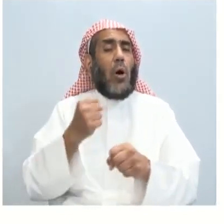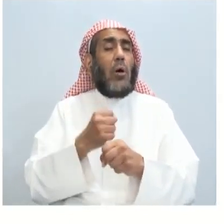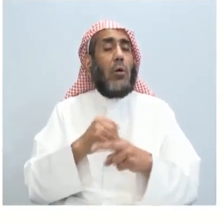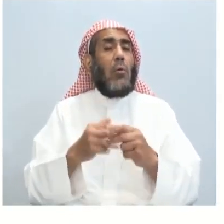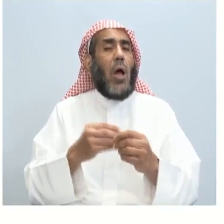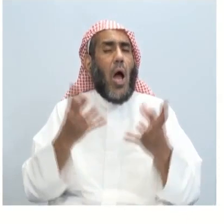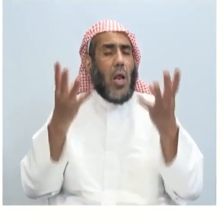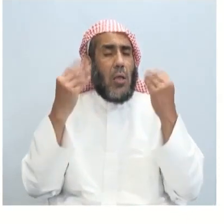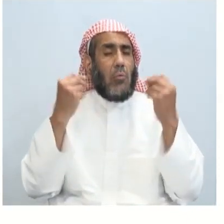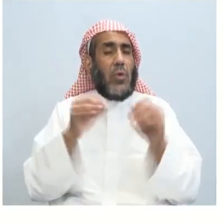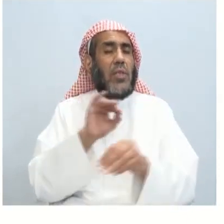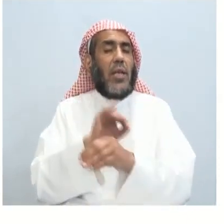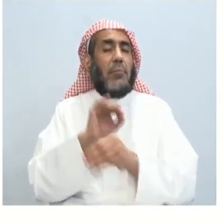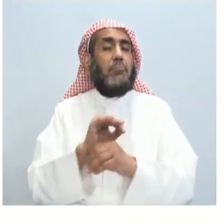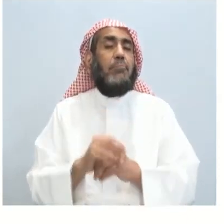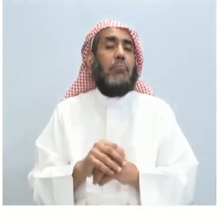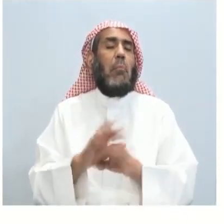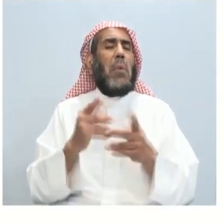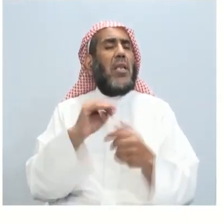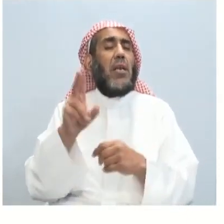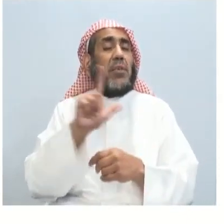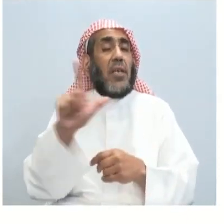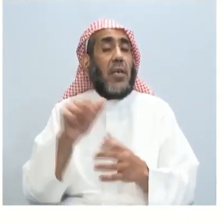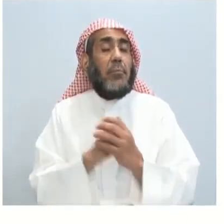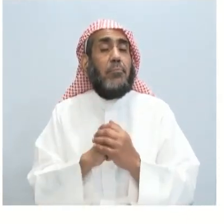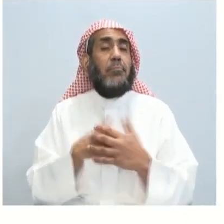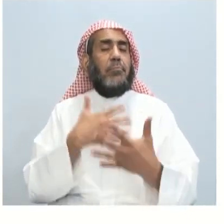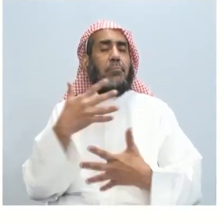على التعلم والتعليم ما الاجابه